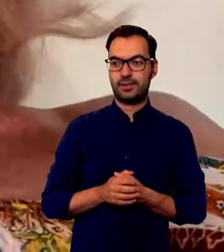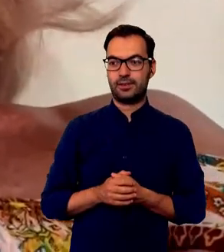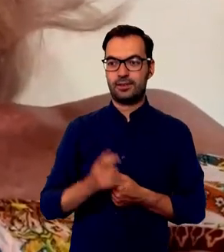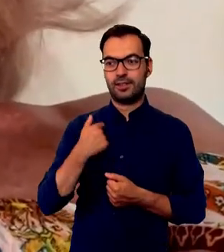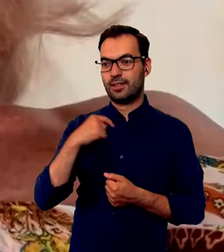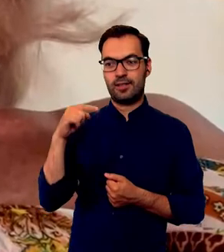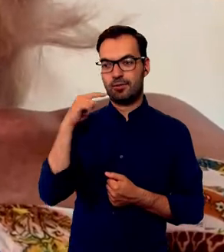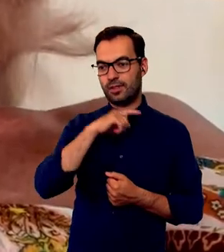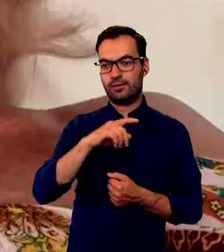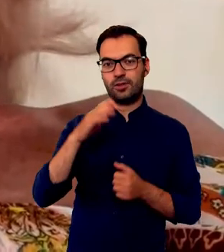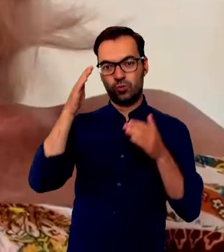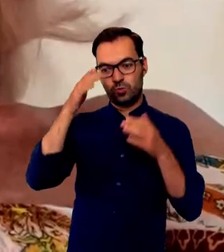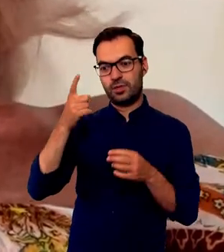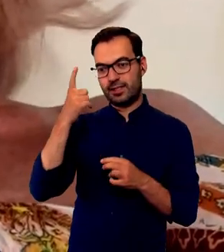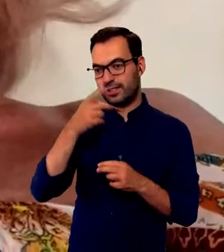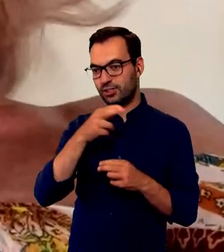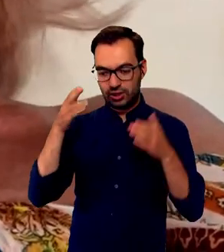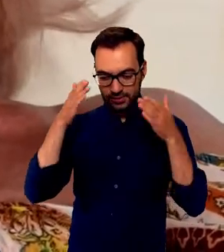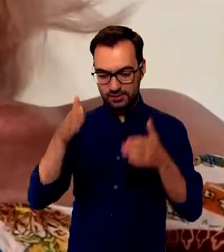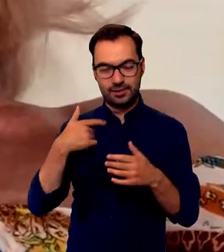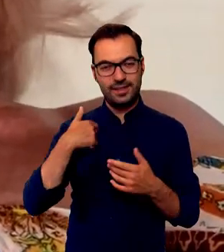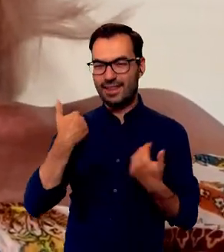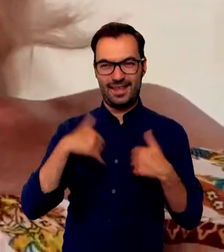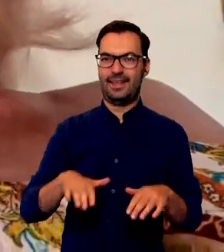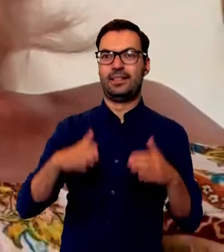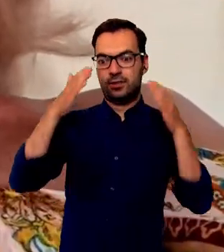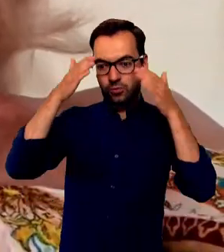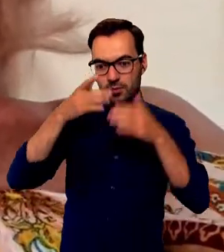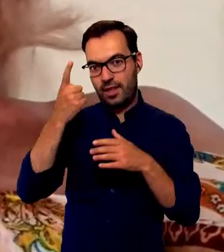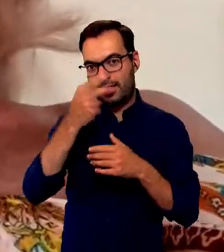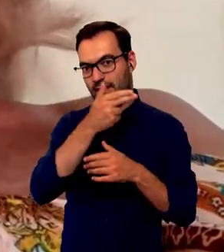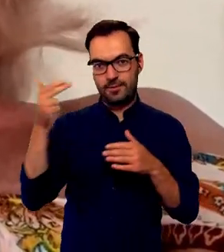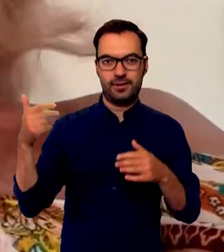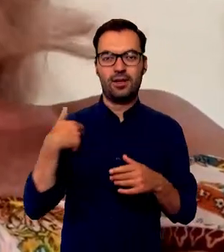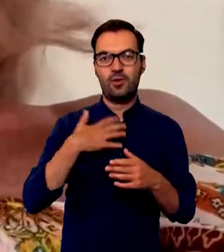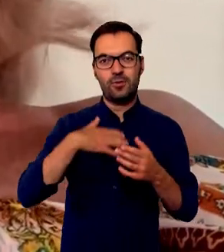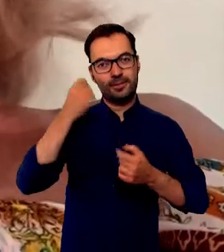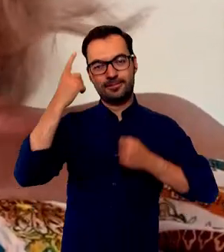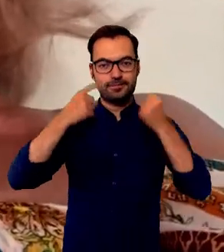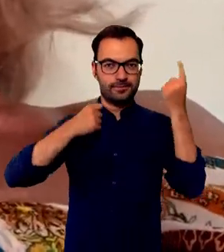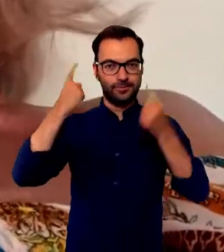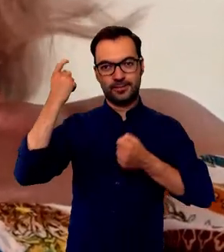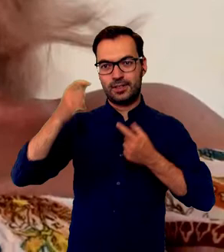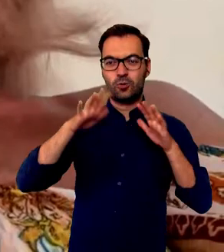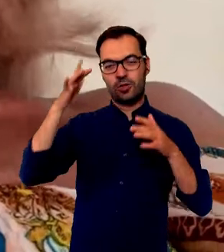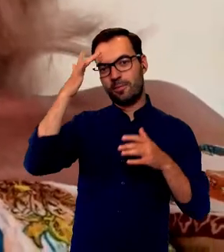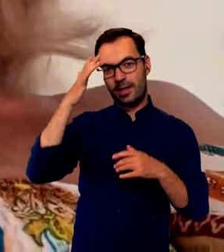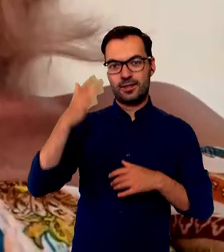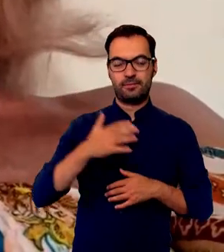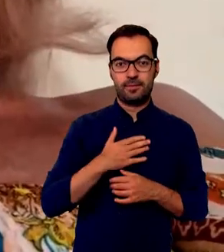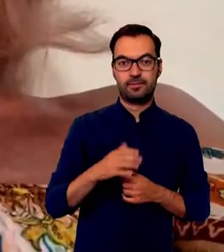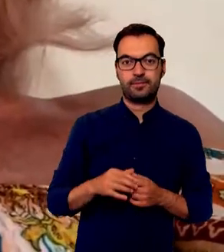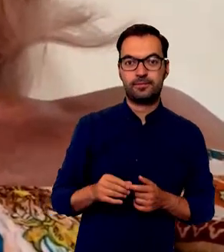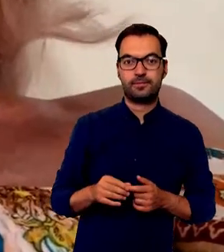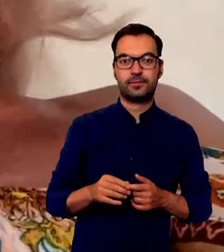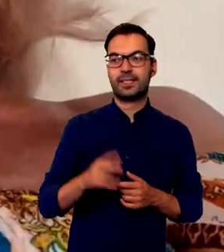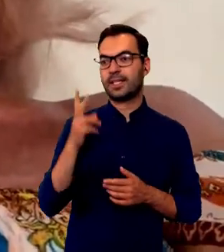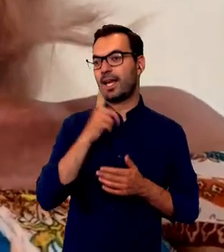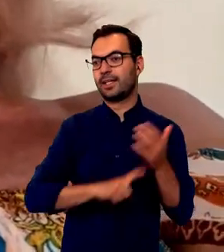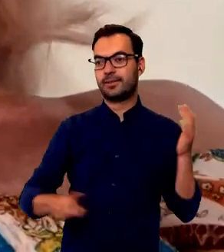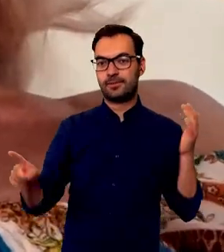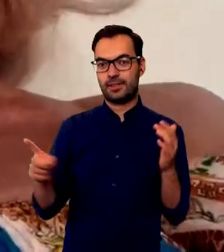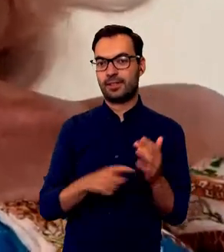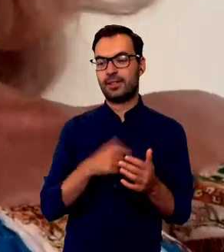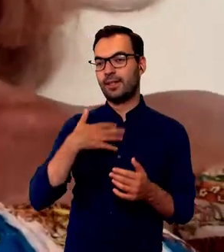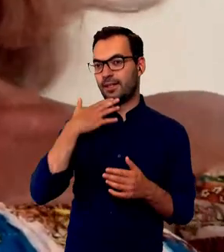potrafię skupić się na jednej rzeczy, czy też nie chcę skupić się na jednej rzeczy, że ja jestem bardzo kreatywna, mam bardzo dużo marzeń. I za każdym razem, kiedy mówiłam,